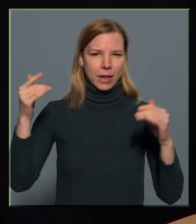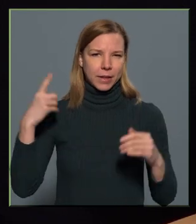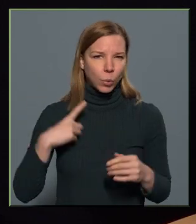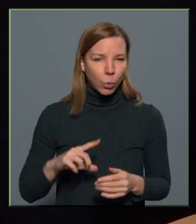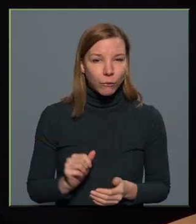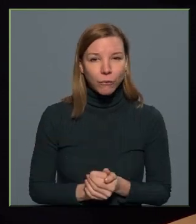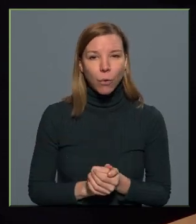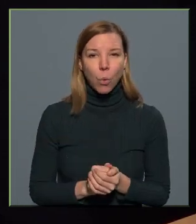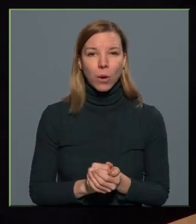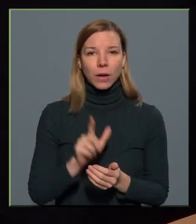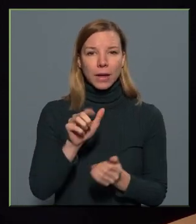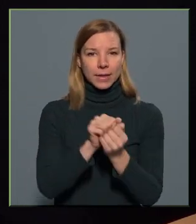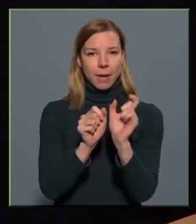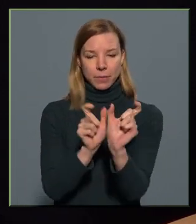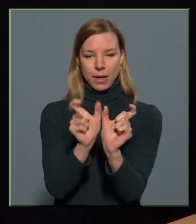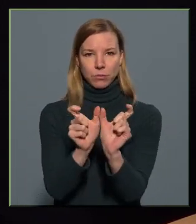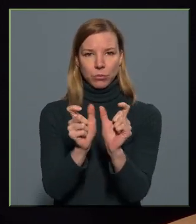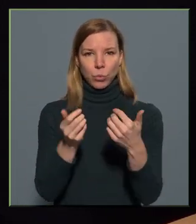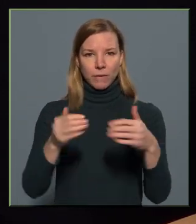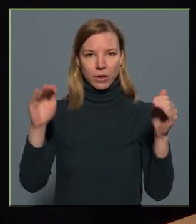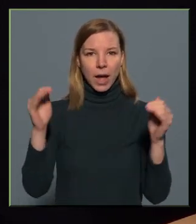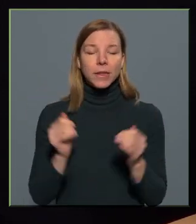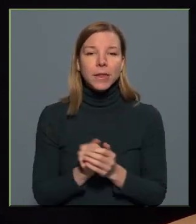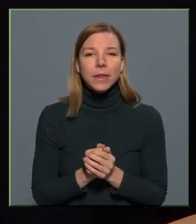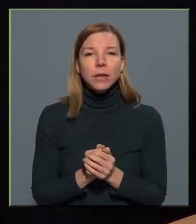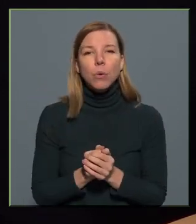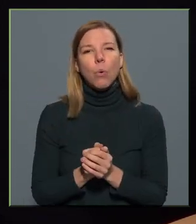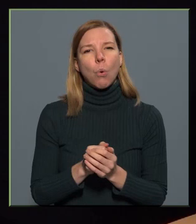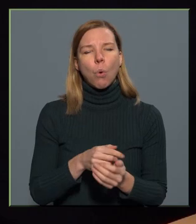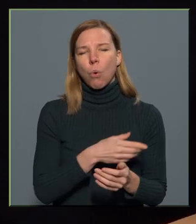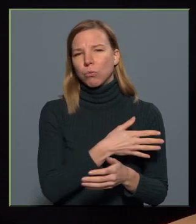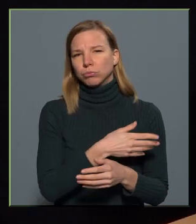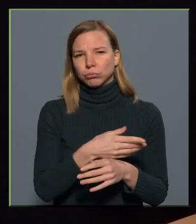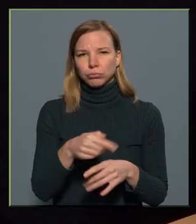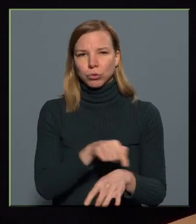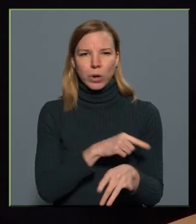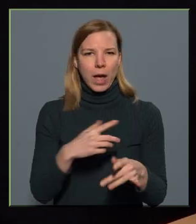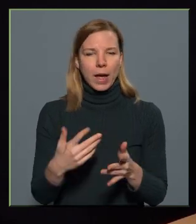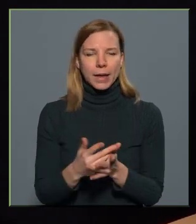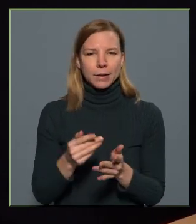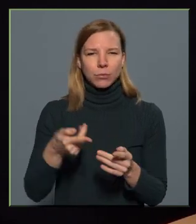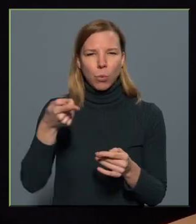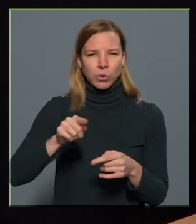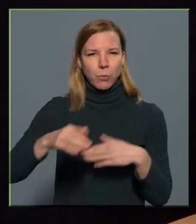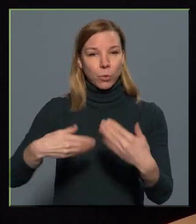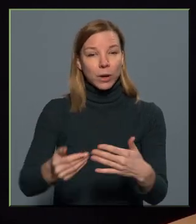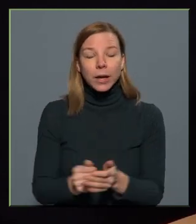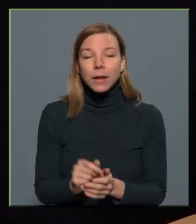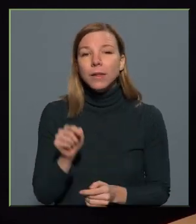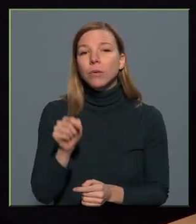két számjegyű bőven, hosszú hónapokon át, meg általában is hogy csapódik le